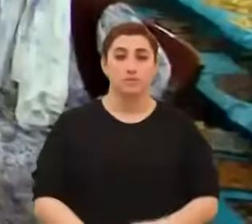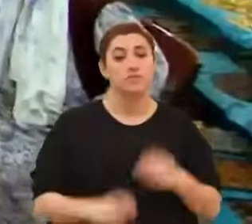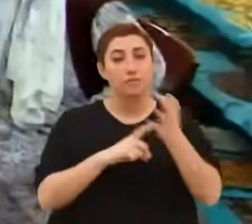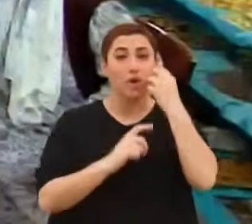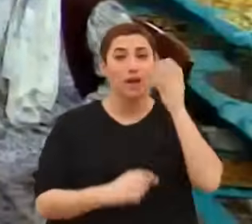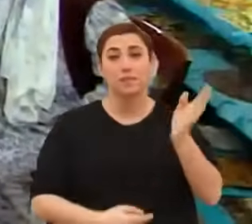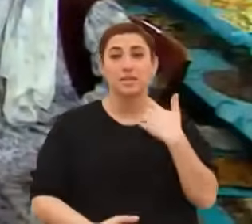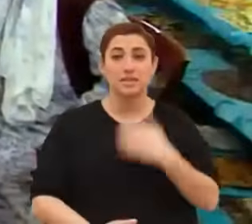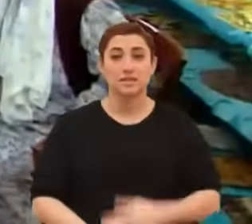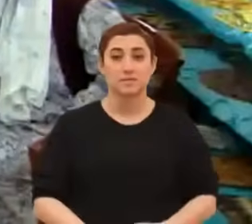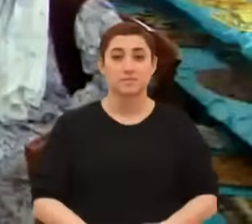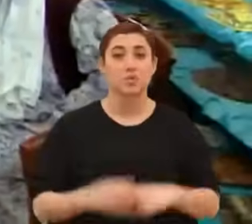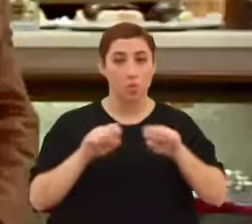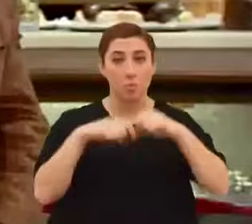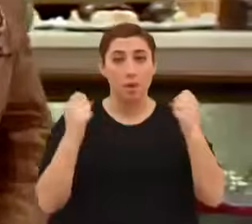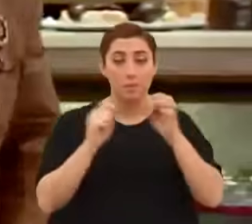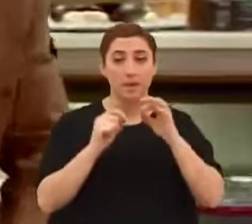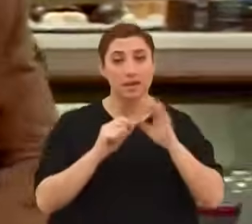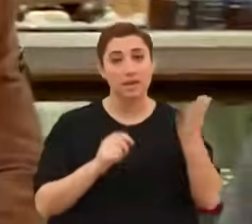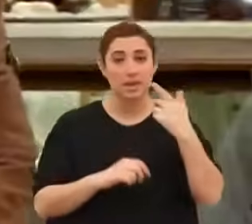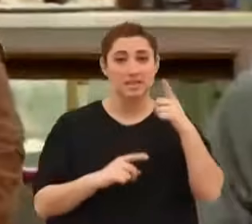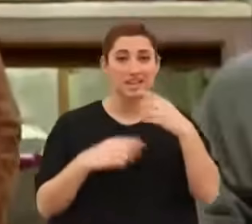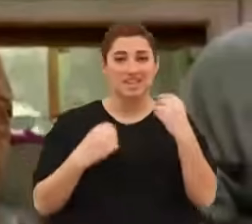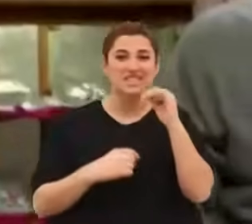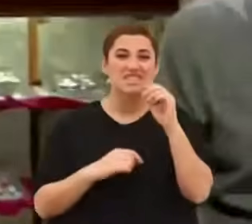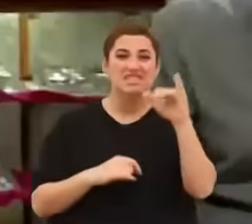yiyelim. Haydi. Kopar Bekir. Hadi bakalım. Sen